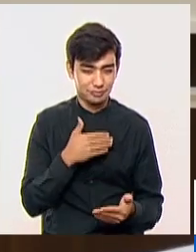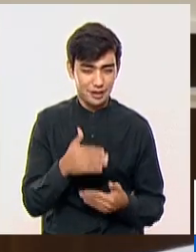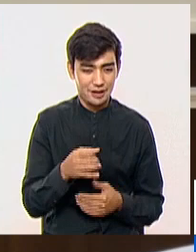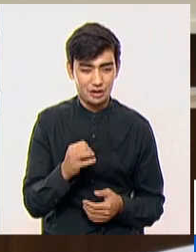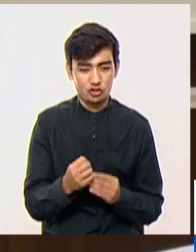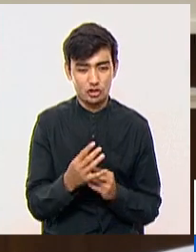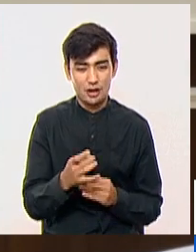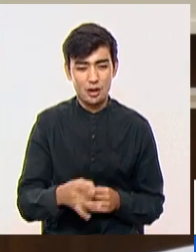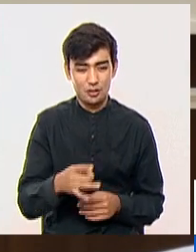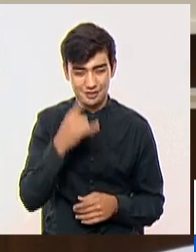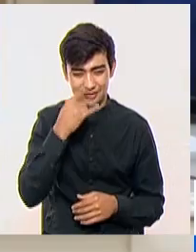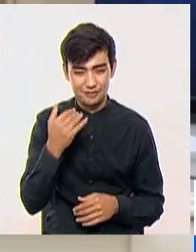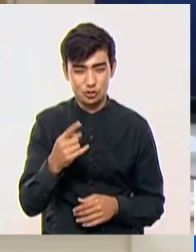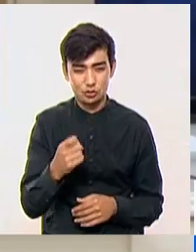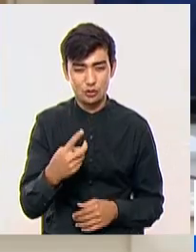Қазақстанның 14 өңірінен